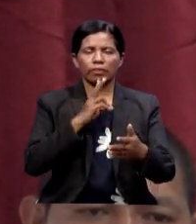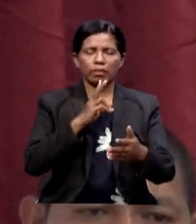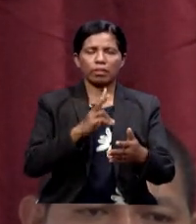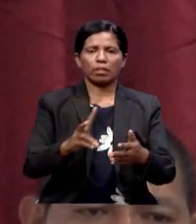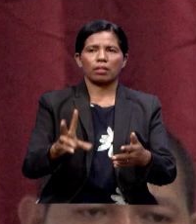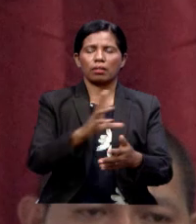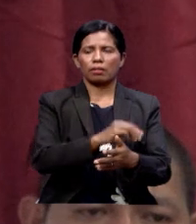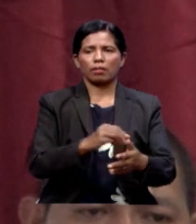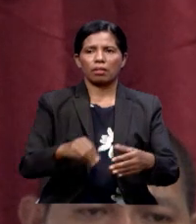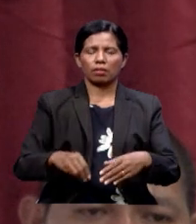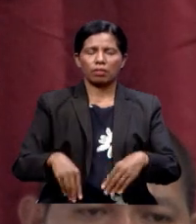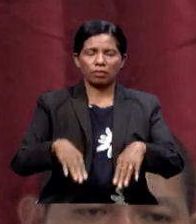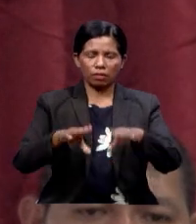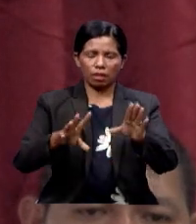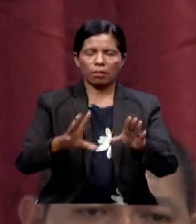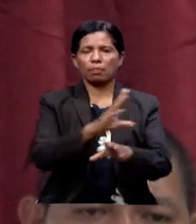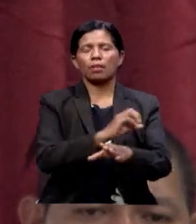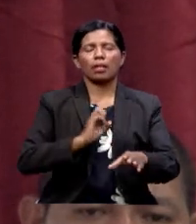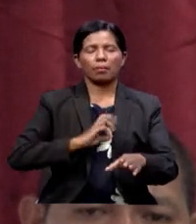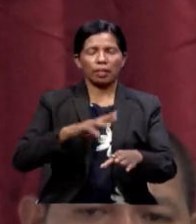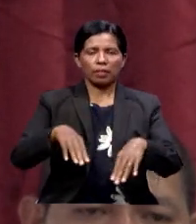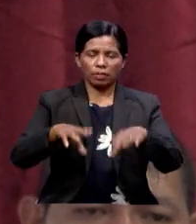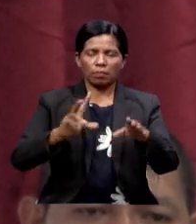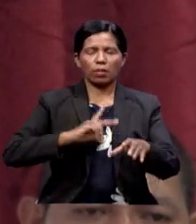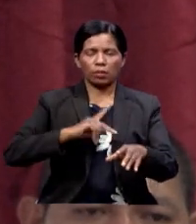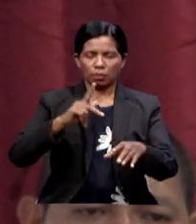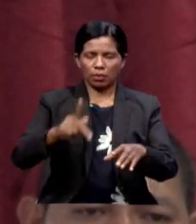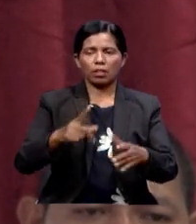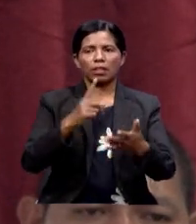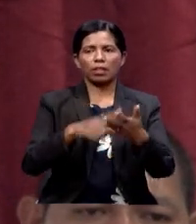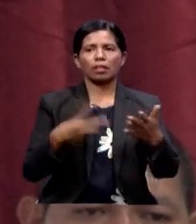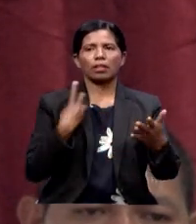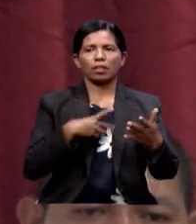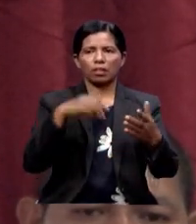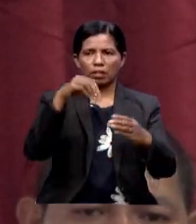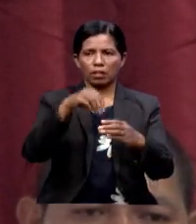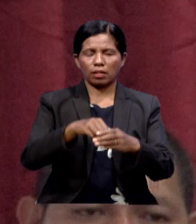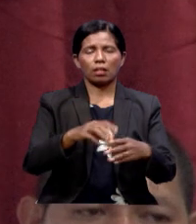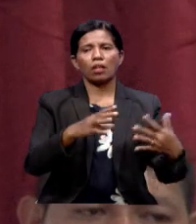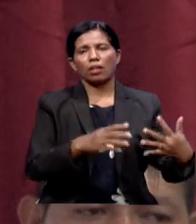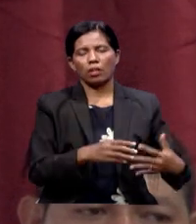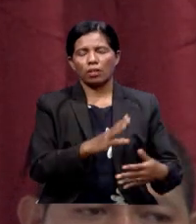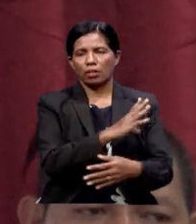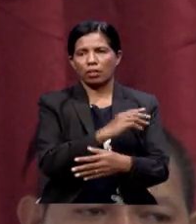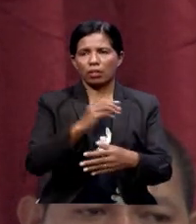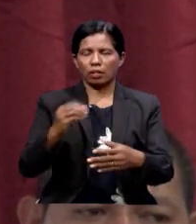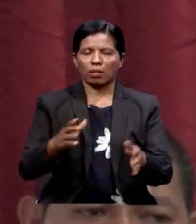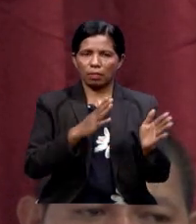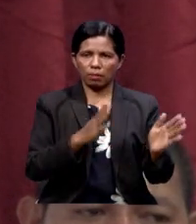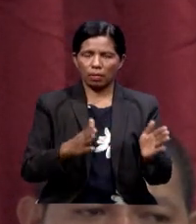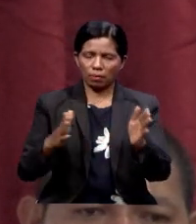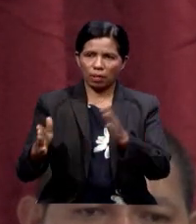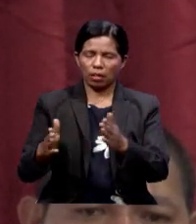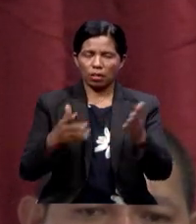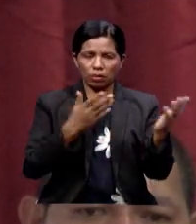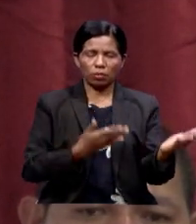sera mermera bele fan ba los palos, sera maliana bele fan ba suai, ita na intercambio de negosio. Imos, atu propara ba exportasan.